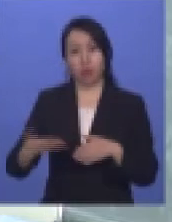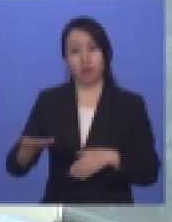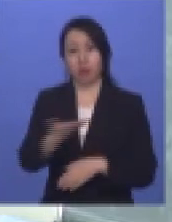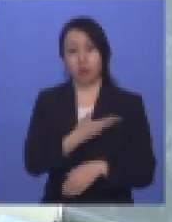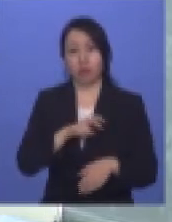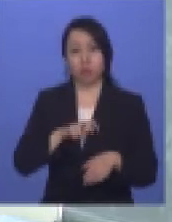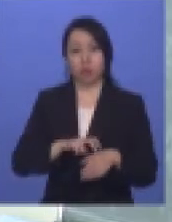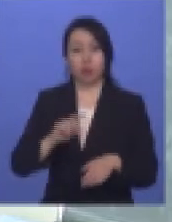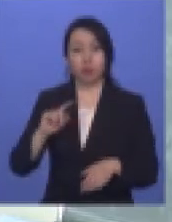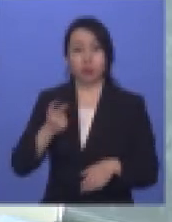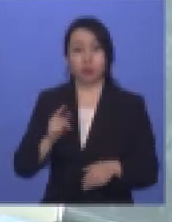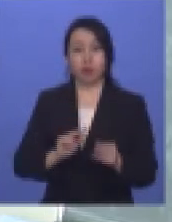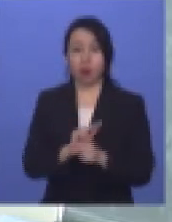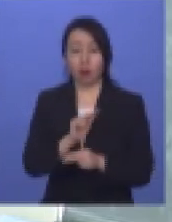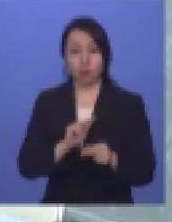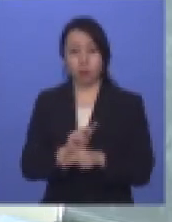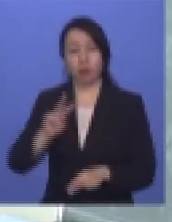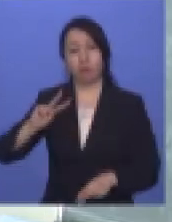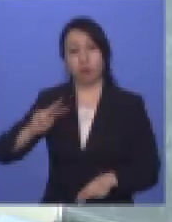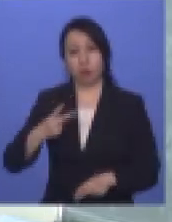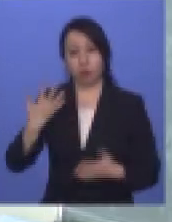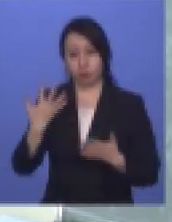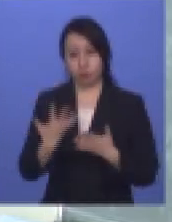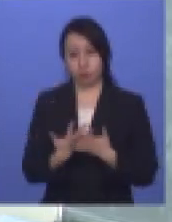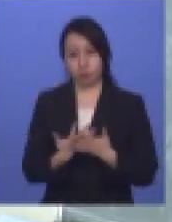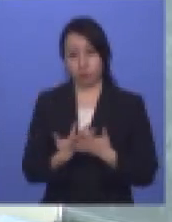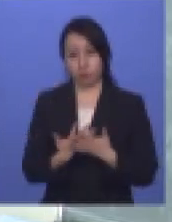доктора, первое, обучаются, второе, получают